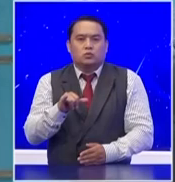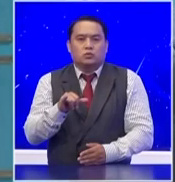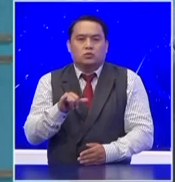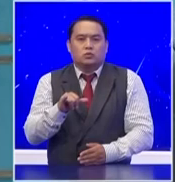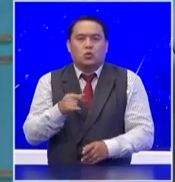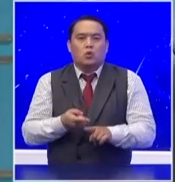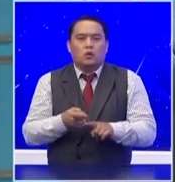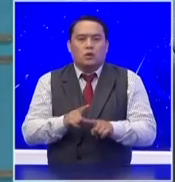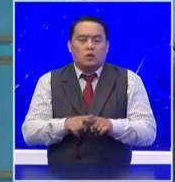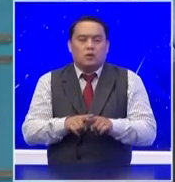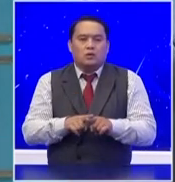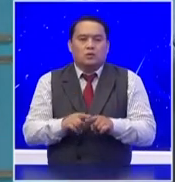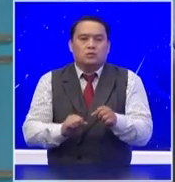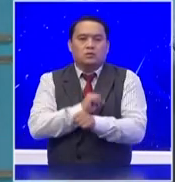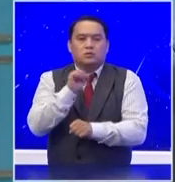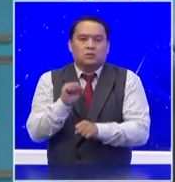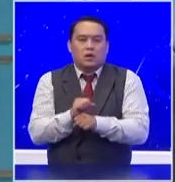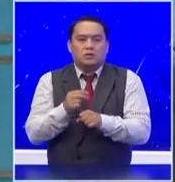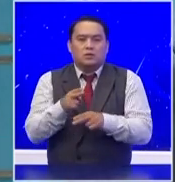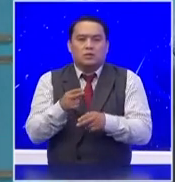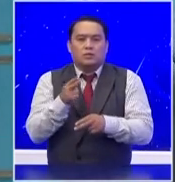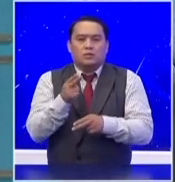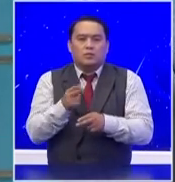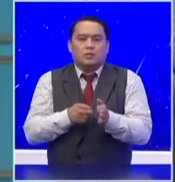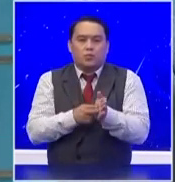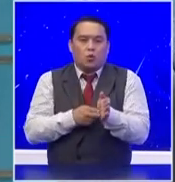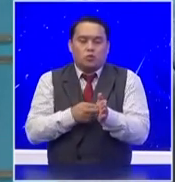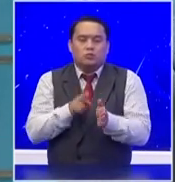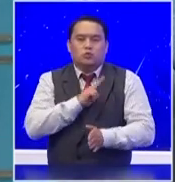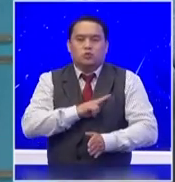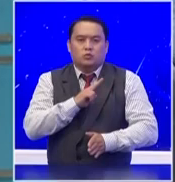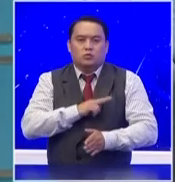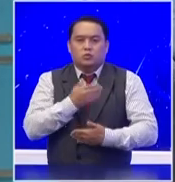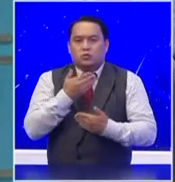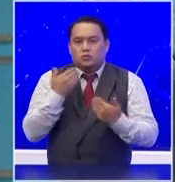ауданы, ол жерде жаңағы көлікпен тасу жұмыстары ұйымдастырылған.